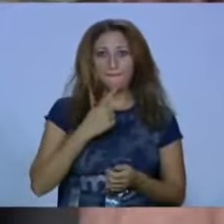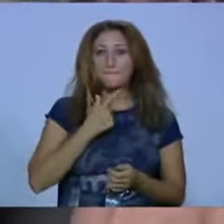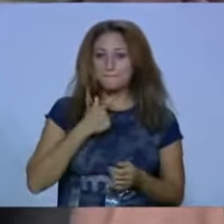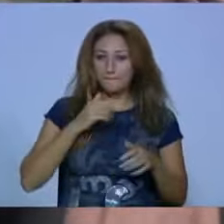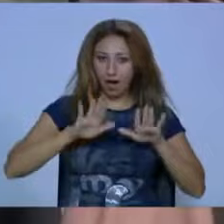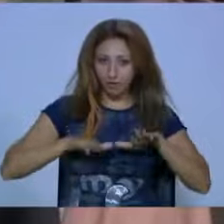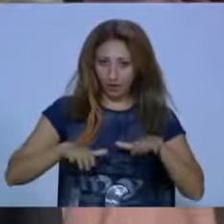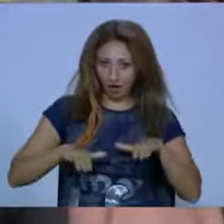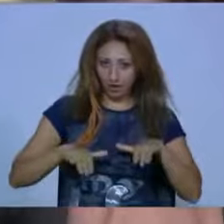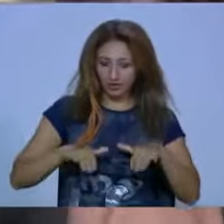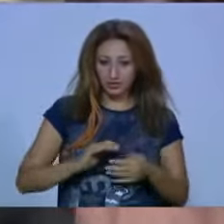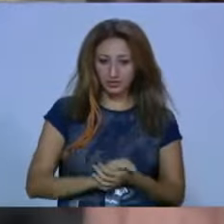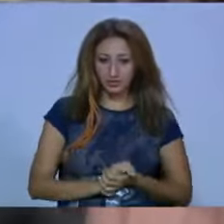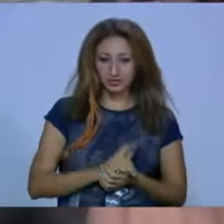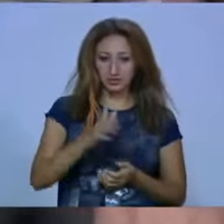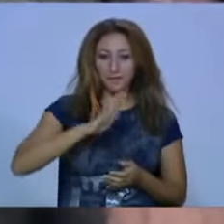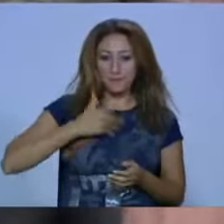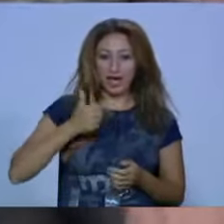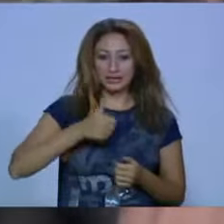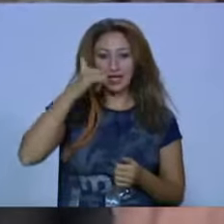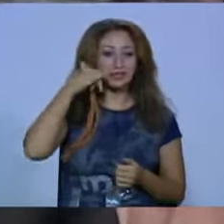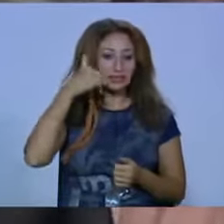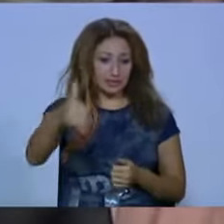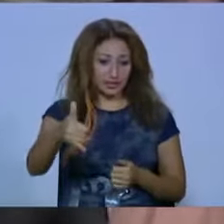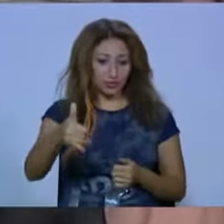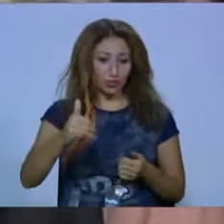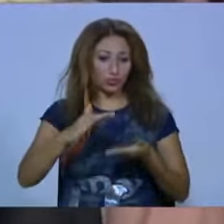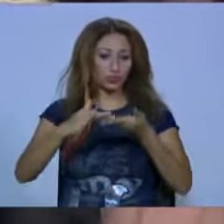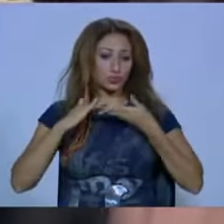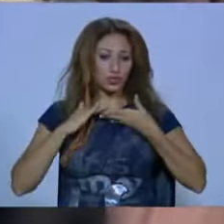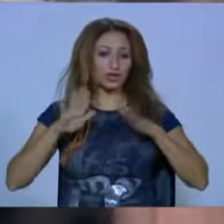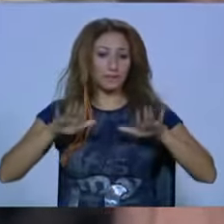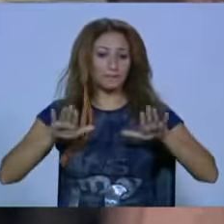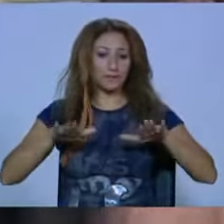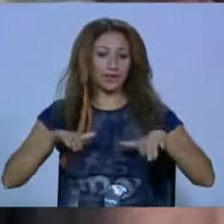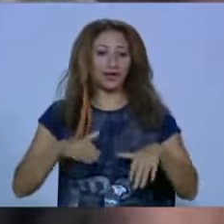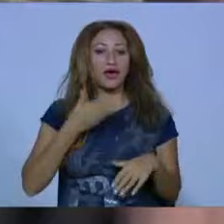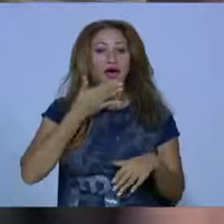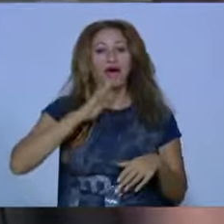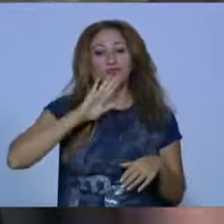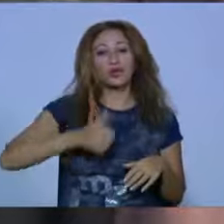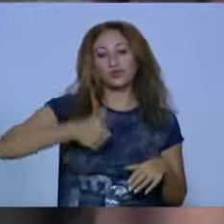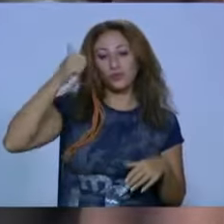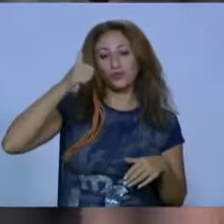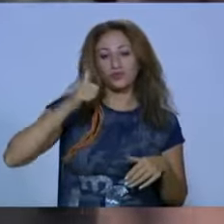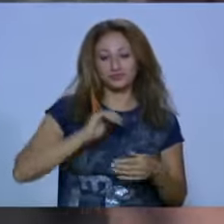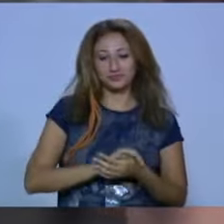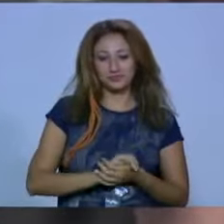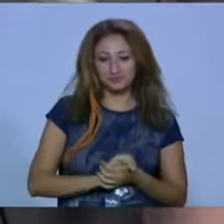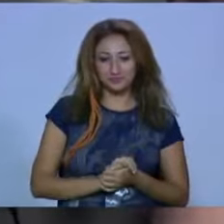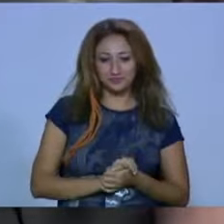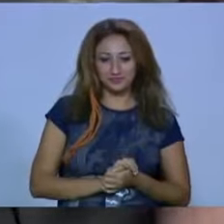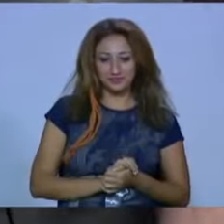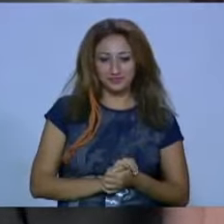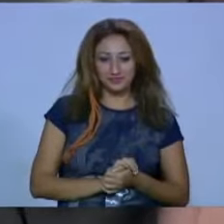وانا متعوده بخيط، لا انا الجا للاستاذ عمرو على لو عسى. وحصل الحمد لله. قولي عندك اولاد ايه؟